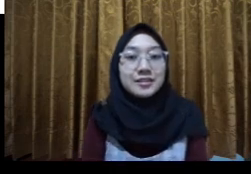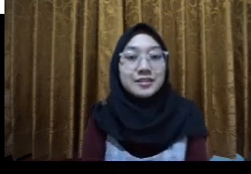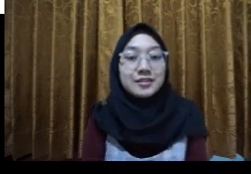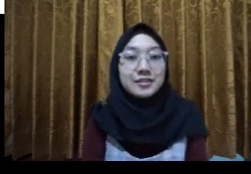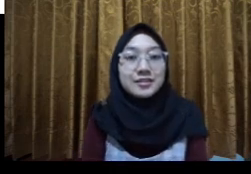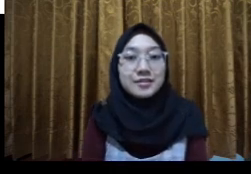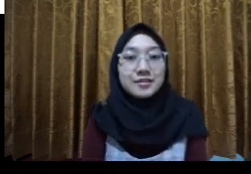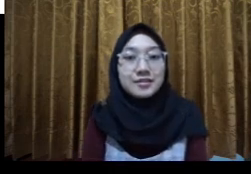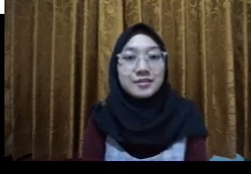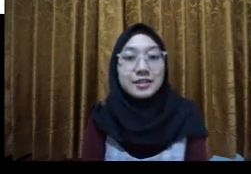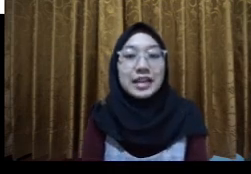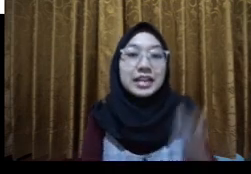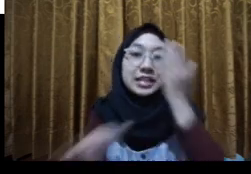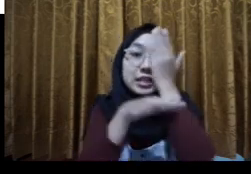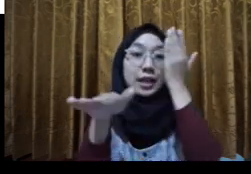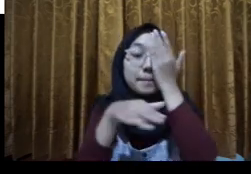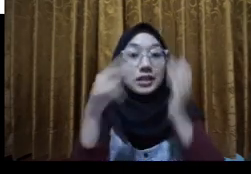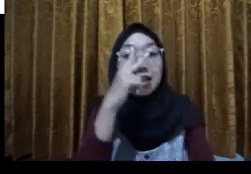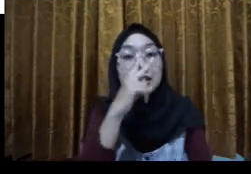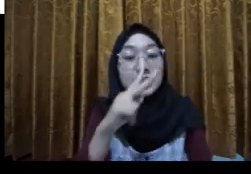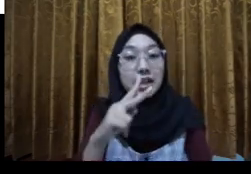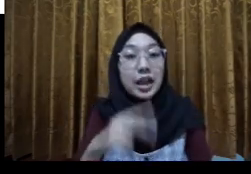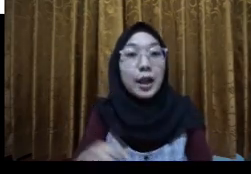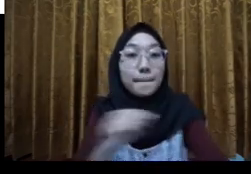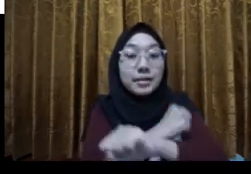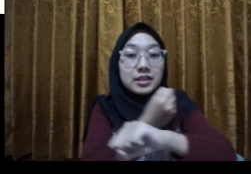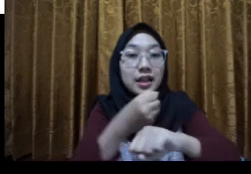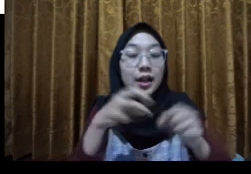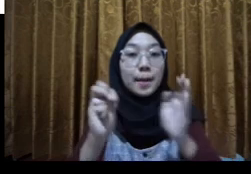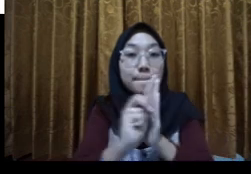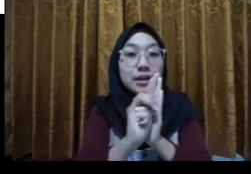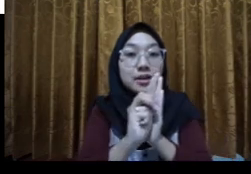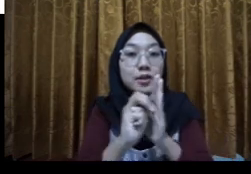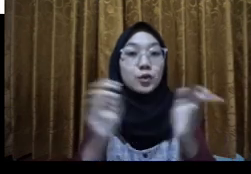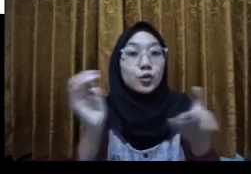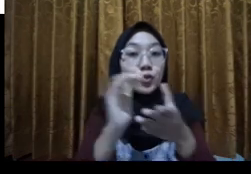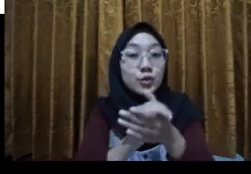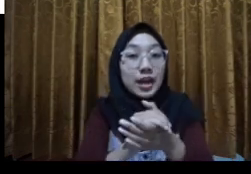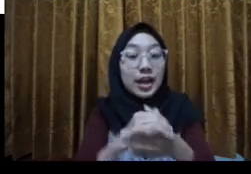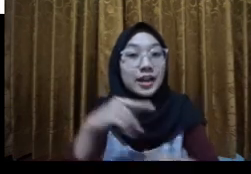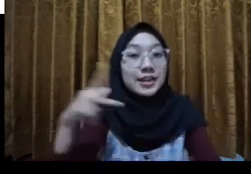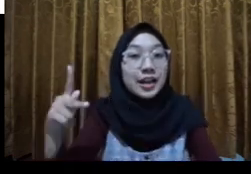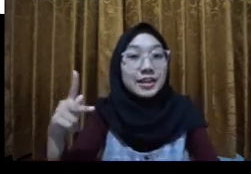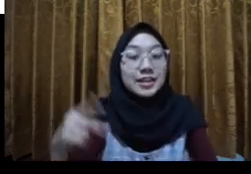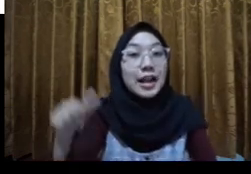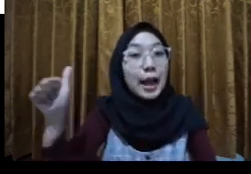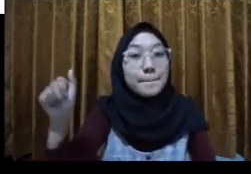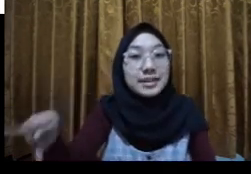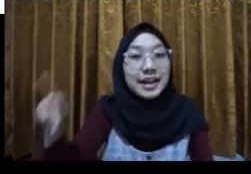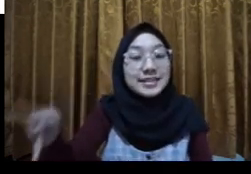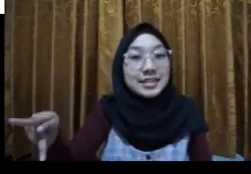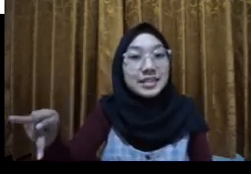khususnya, ataupun teman-teman yang sudah bekerja, bahkan untuk teman-teman disabilitas netra bisa